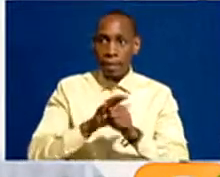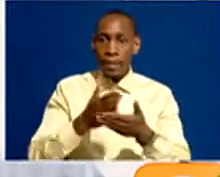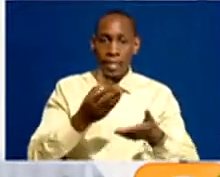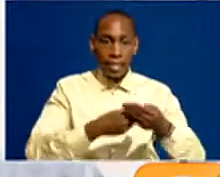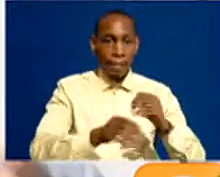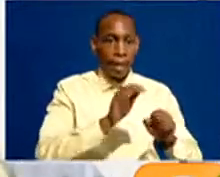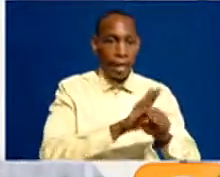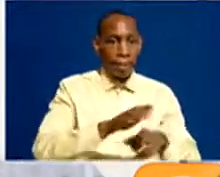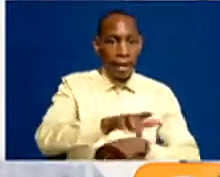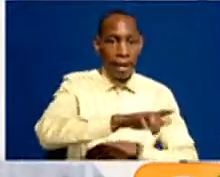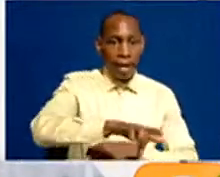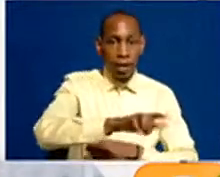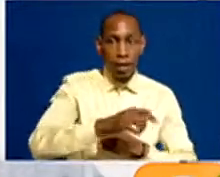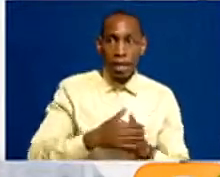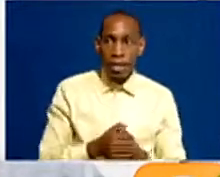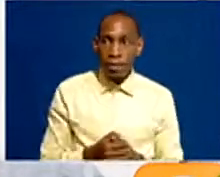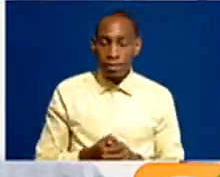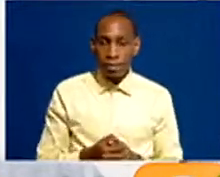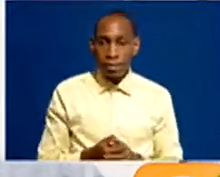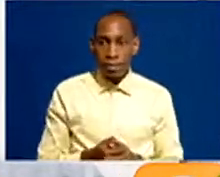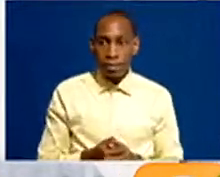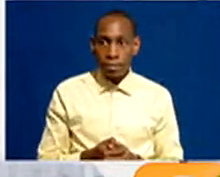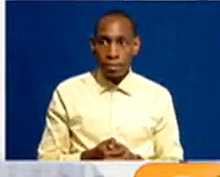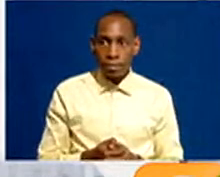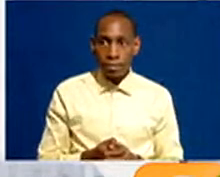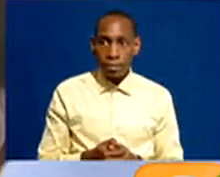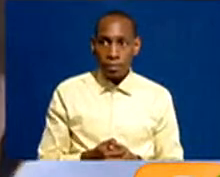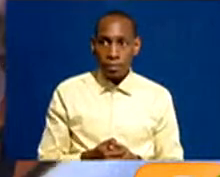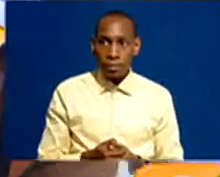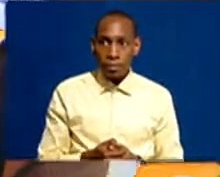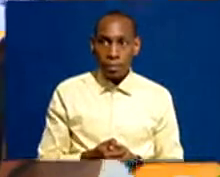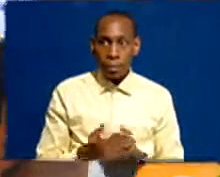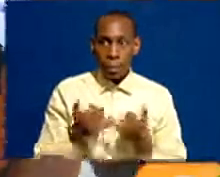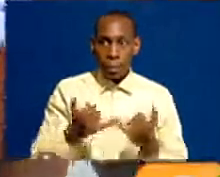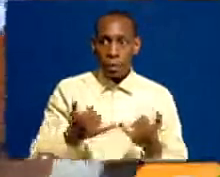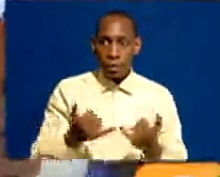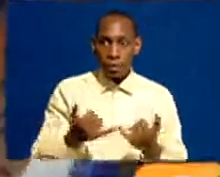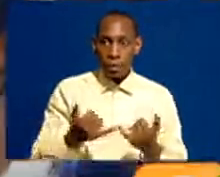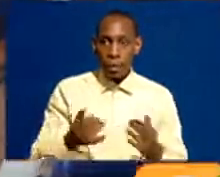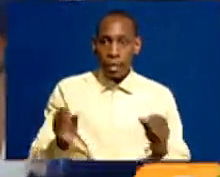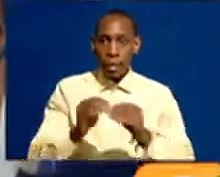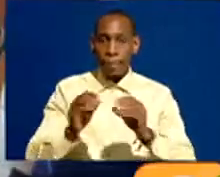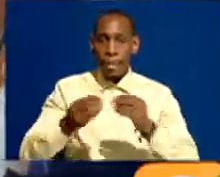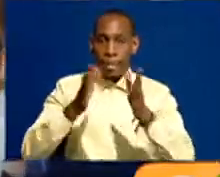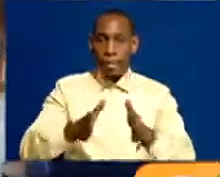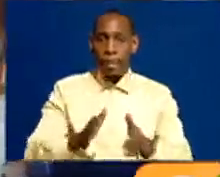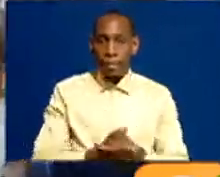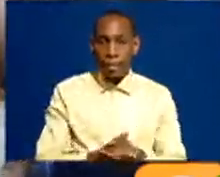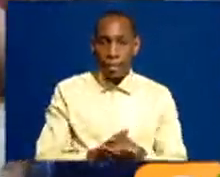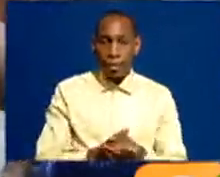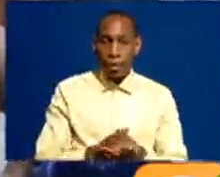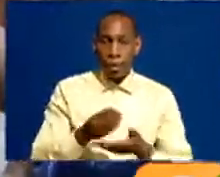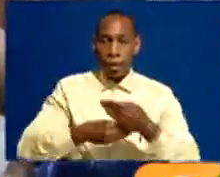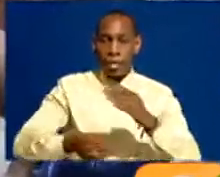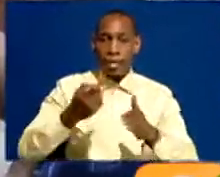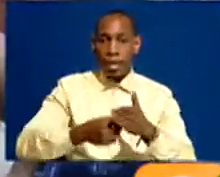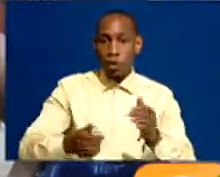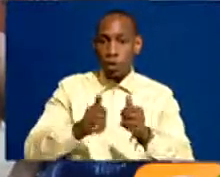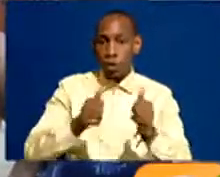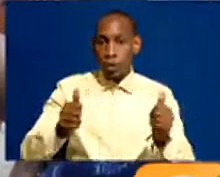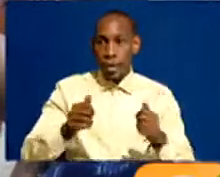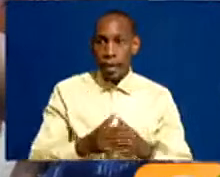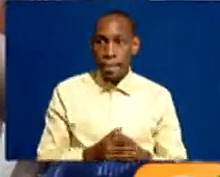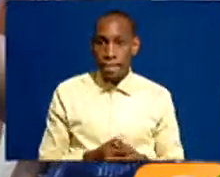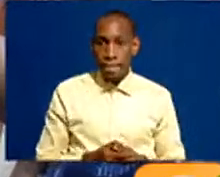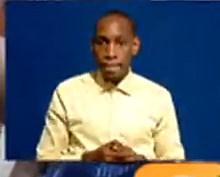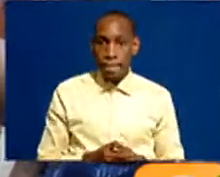huku. Customer akinitumia order sina vitu zingi za kumtumia. So naenda kwa those suppliers watanipatia na bei mzuri. Wakinipatia na bei